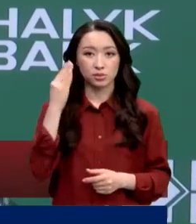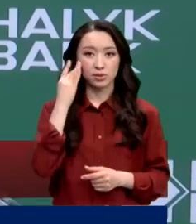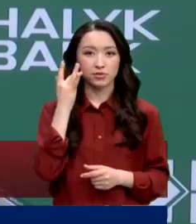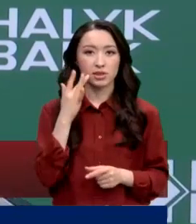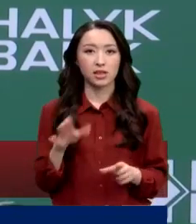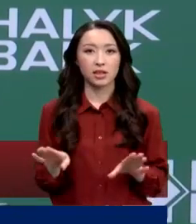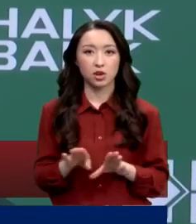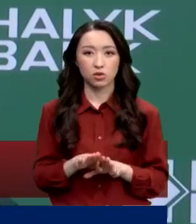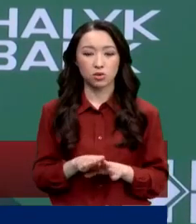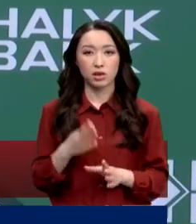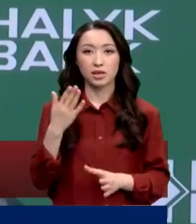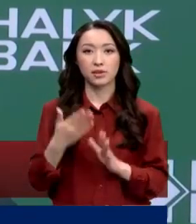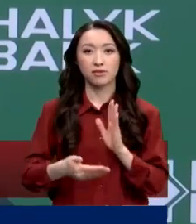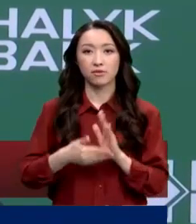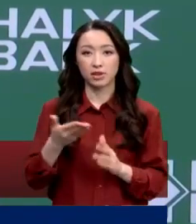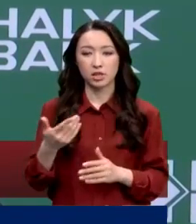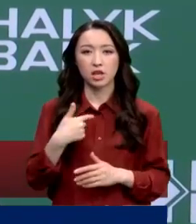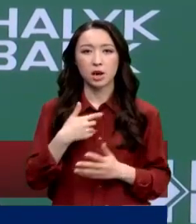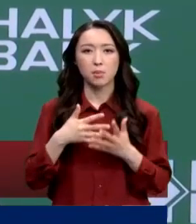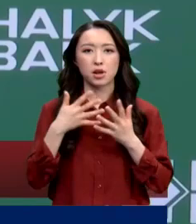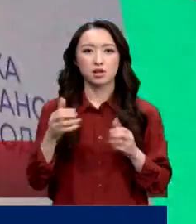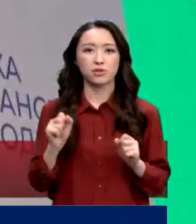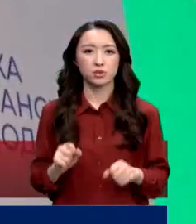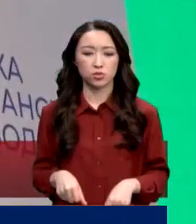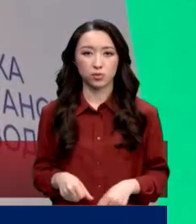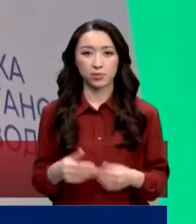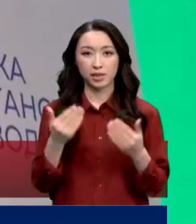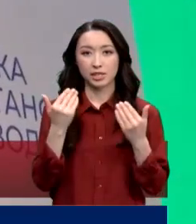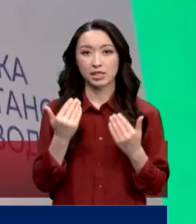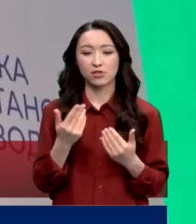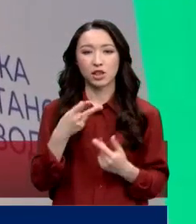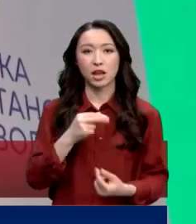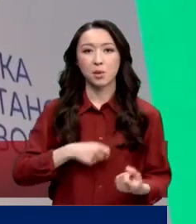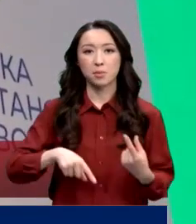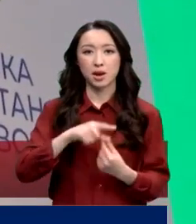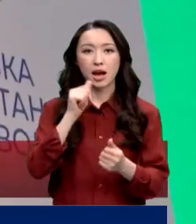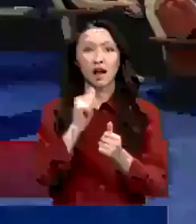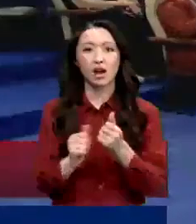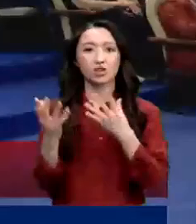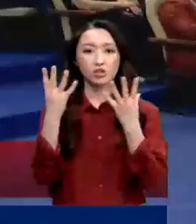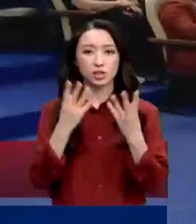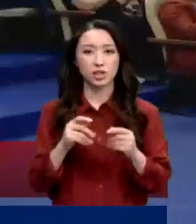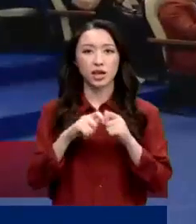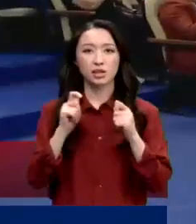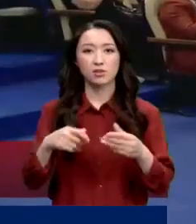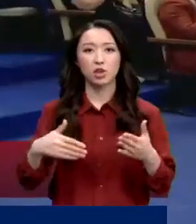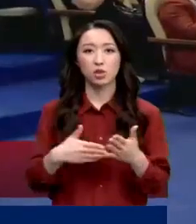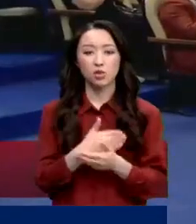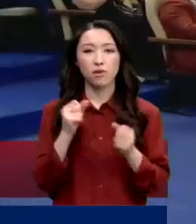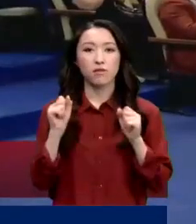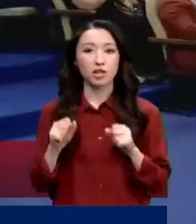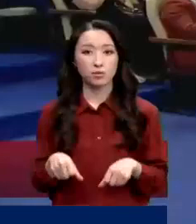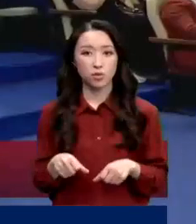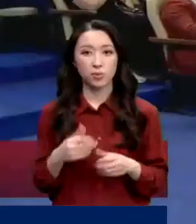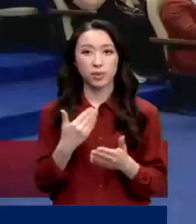такое. Вызовы – это большие возможности. Сегодня для предпринимателей каждый день открываются новые возможности. В